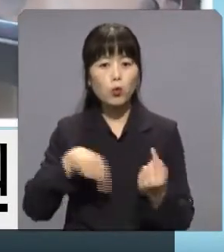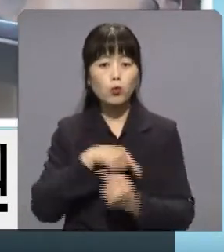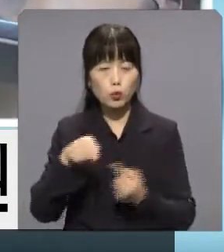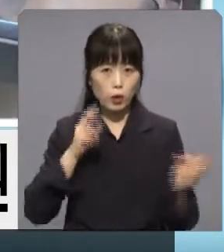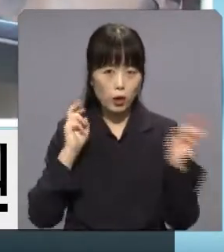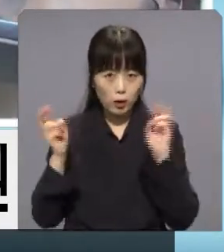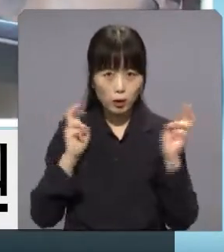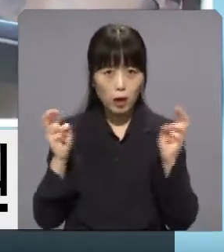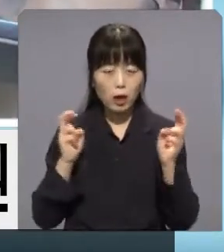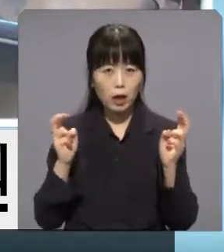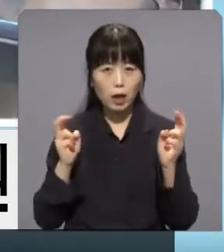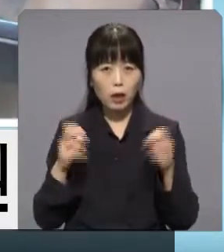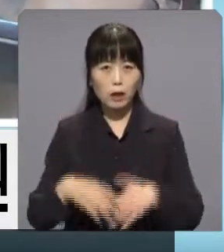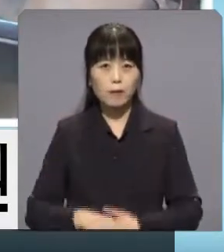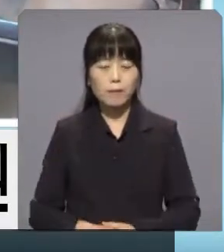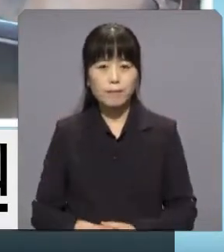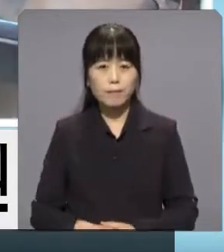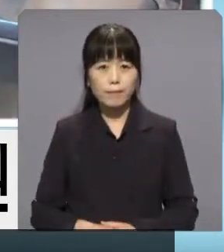운영사가